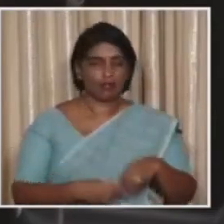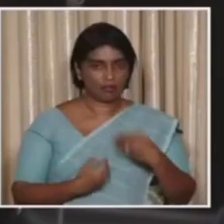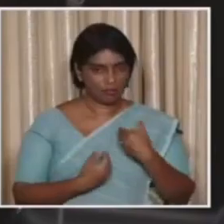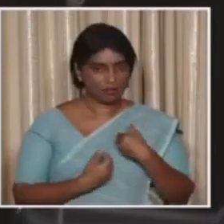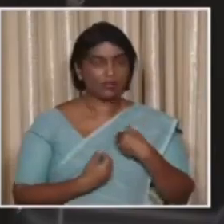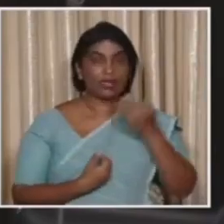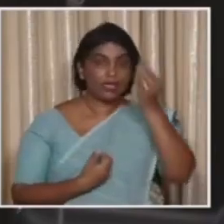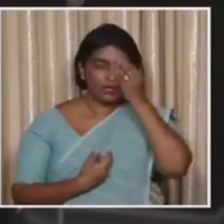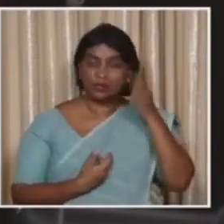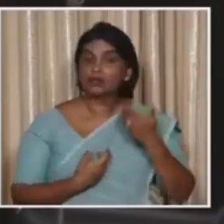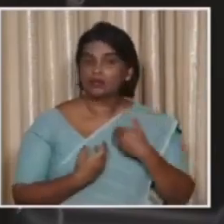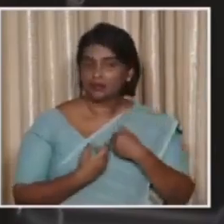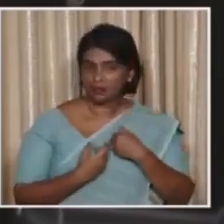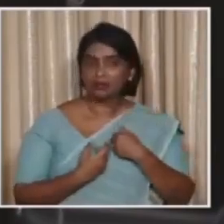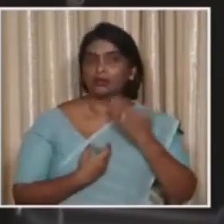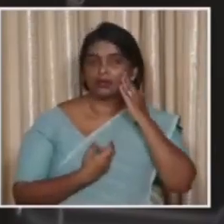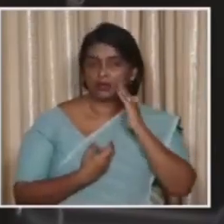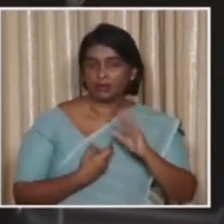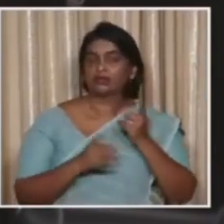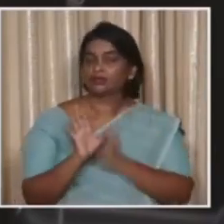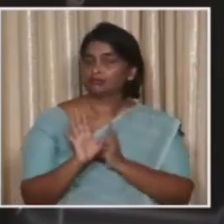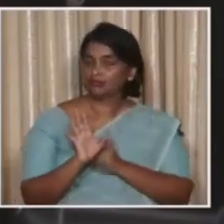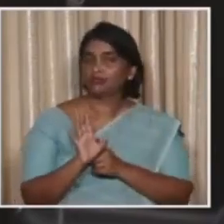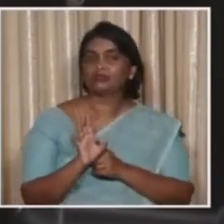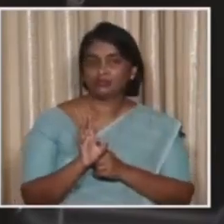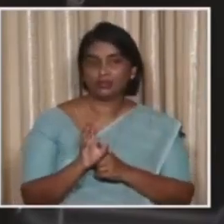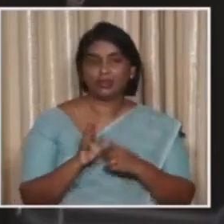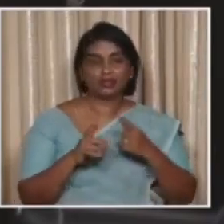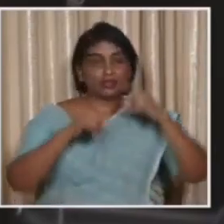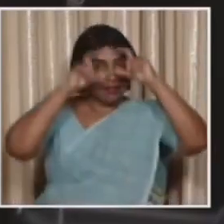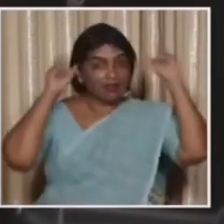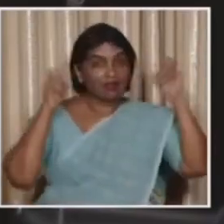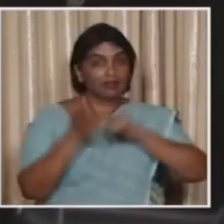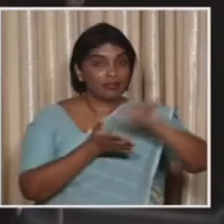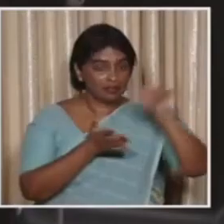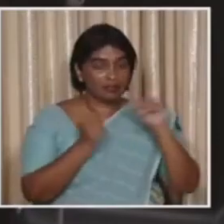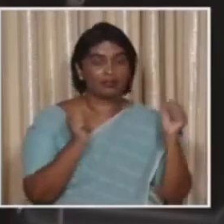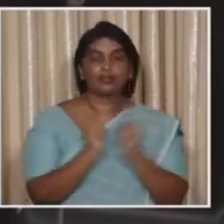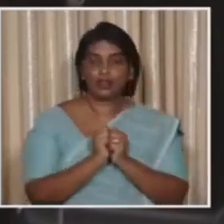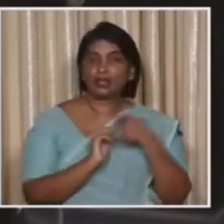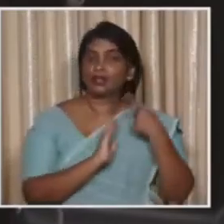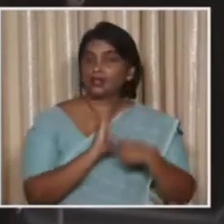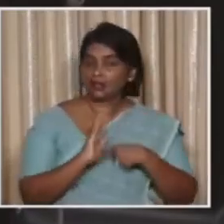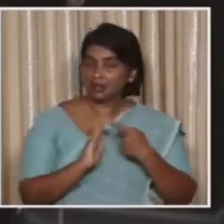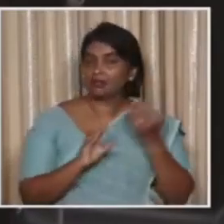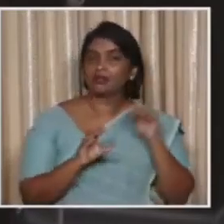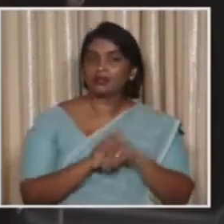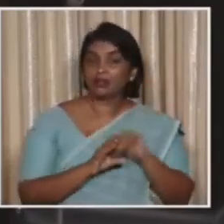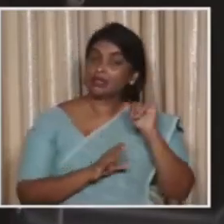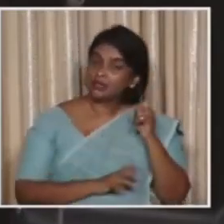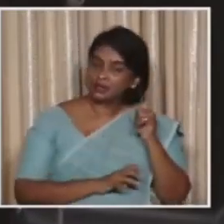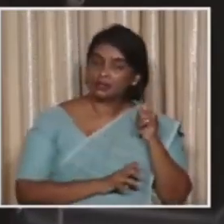තියෙනවා. ඊශ්‍රායලෙන් අපිට සාමාන්‍යයෙන් පරිදි තිබිච්ච සාතු සේවිකාවන් යැවීමේ ක්‍රමවේදය ලංකාවේ හිටපු